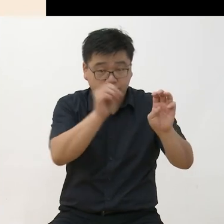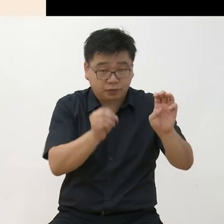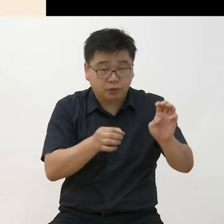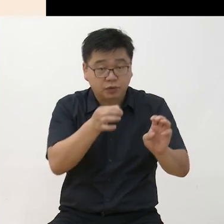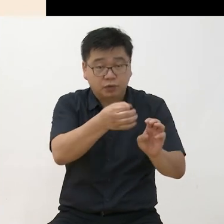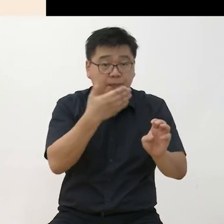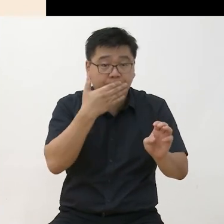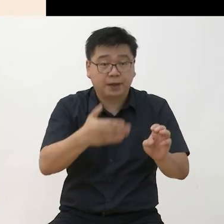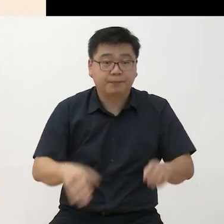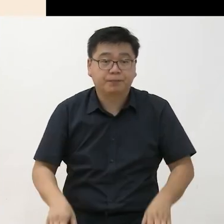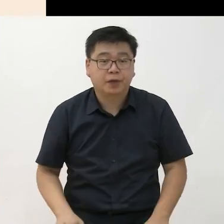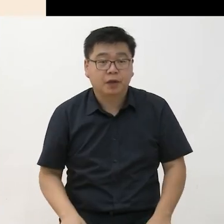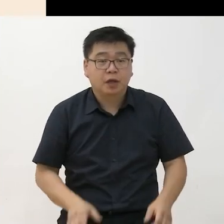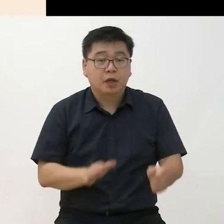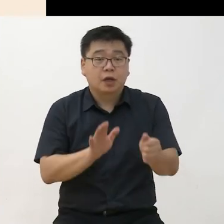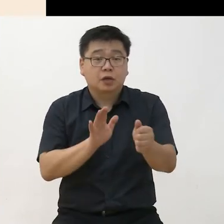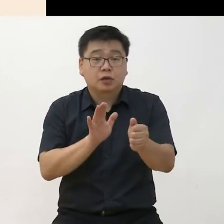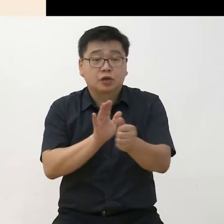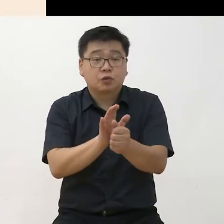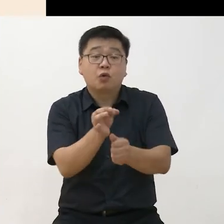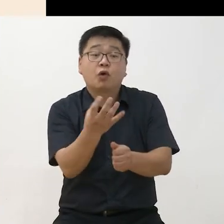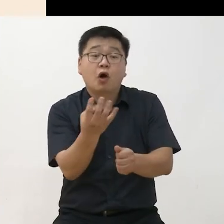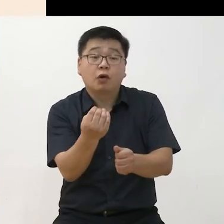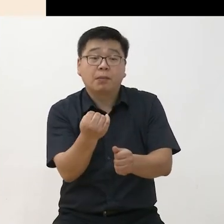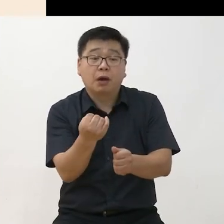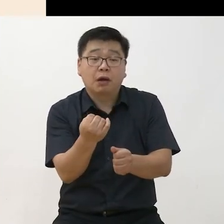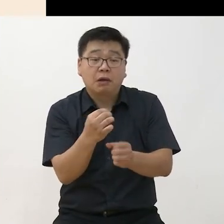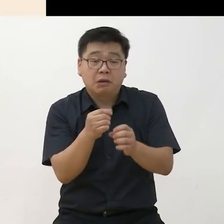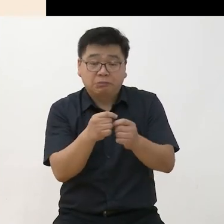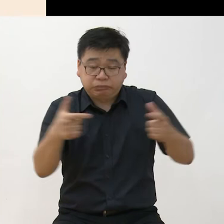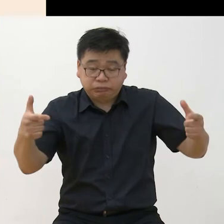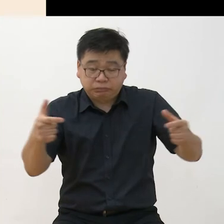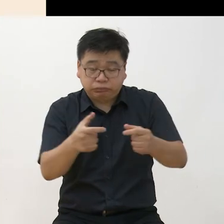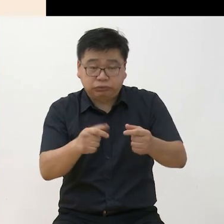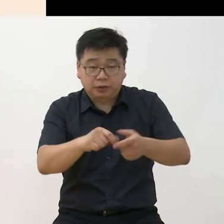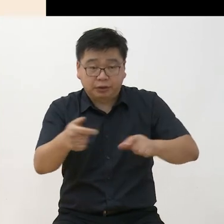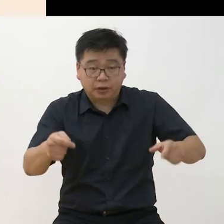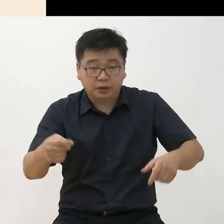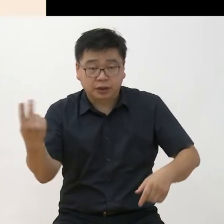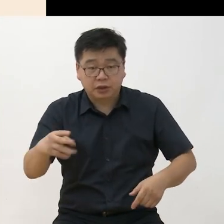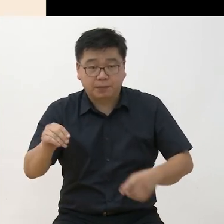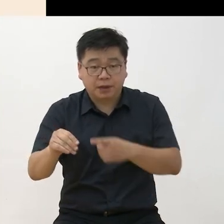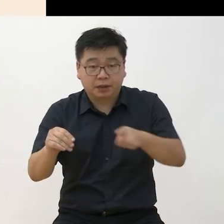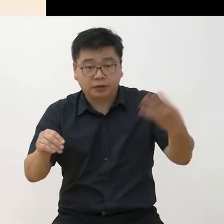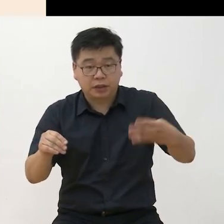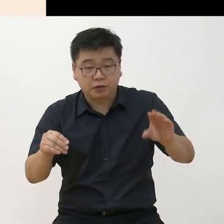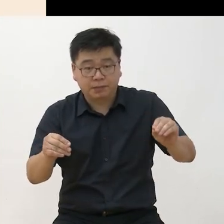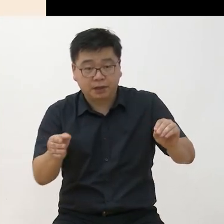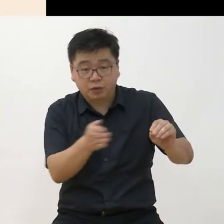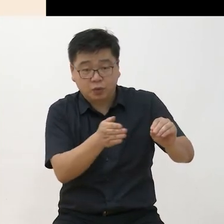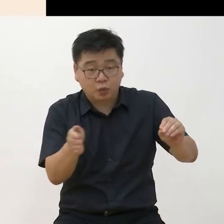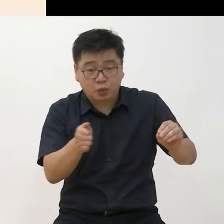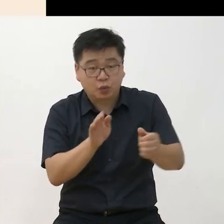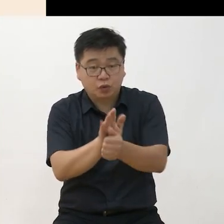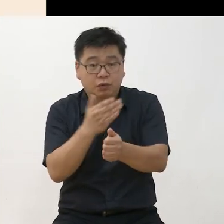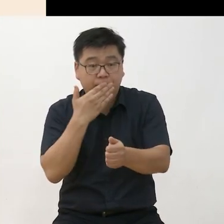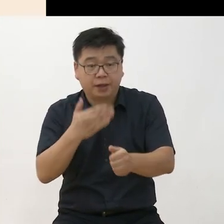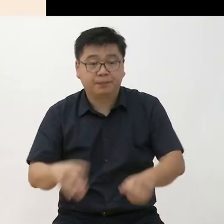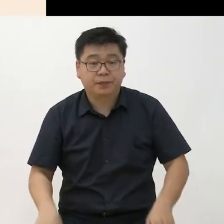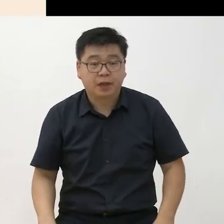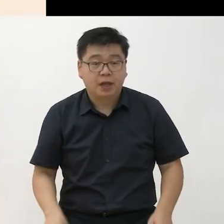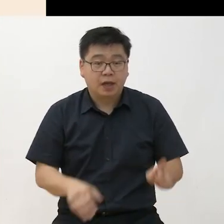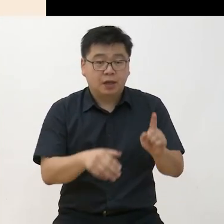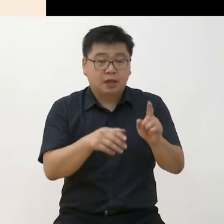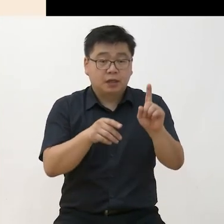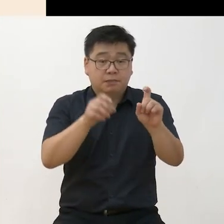지원 규모는 이제 공간의 규모라든가 사업 내용에 따라서 2천만 원에서 4천만 원 내외까지 해서 지원을 하고 있고요. 이